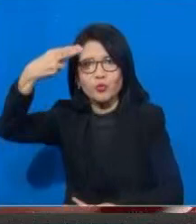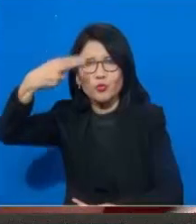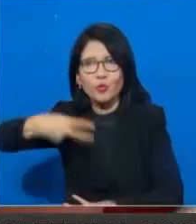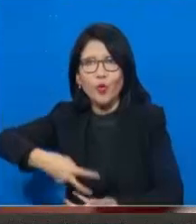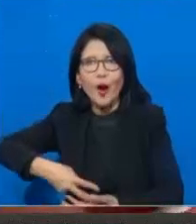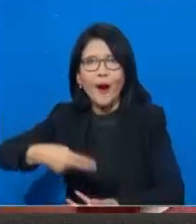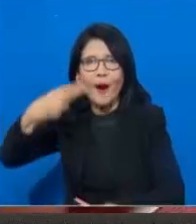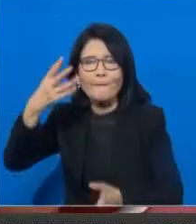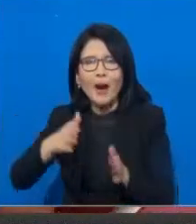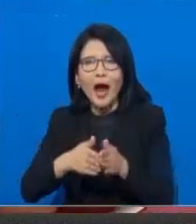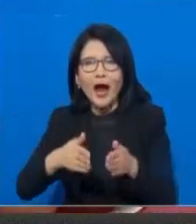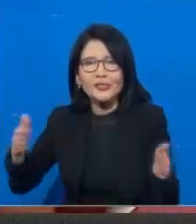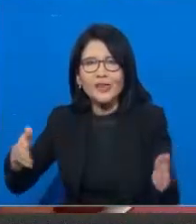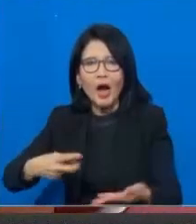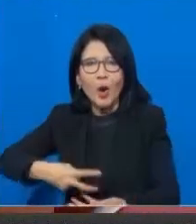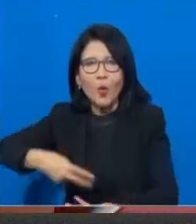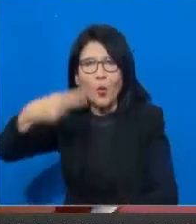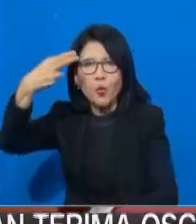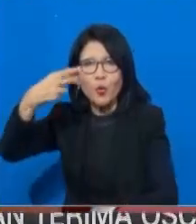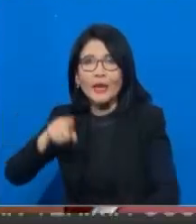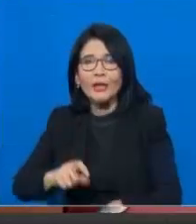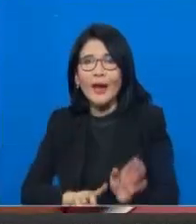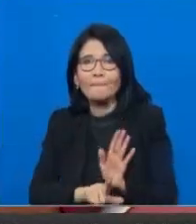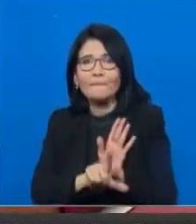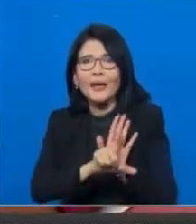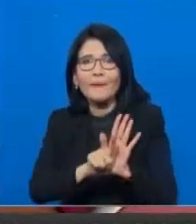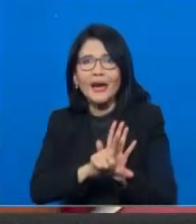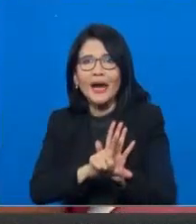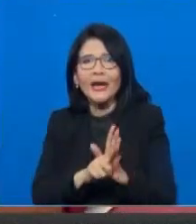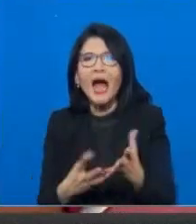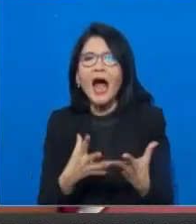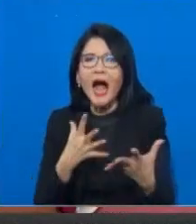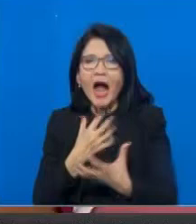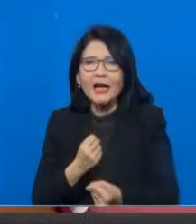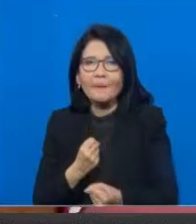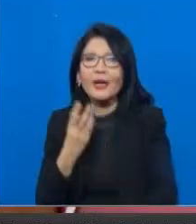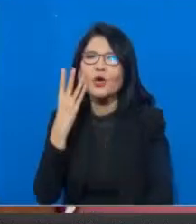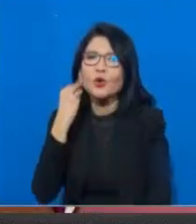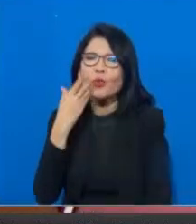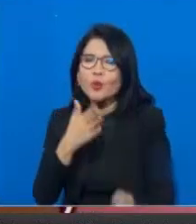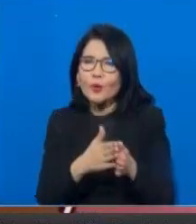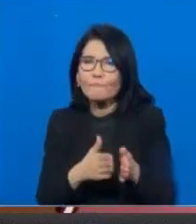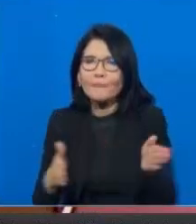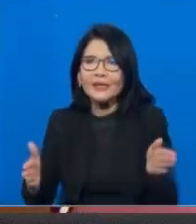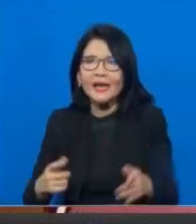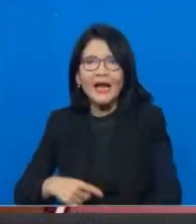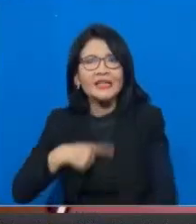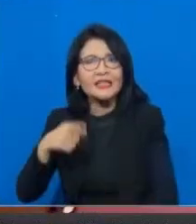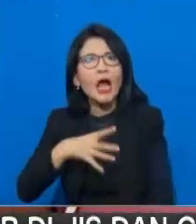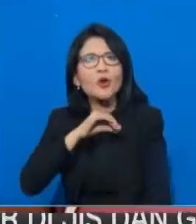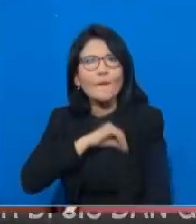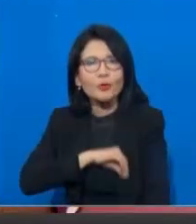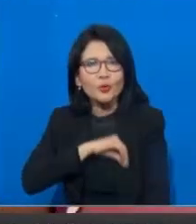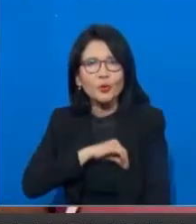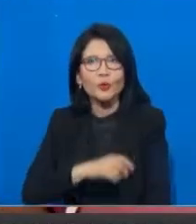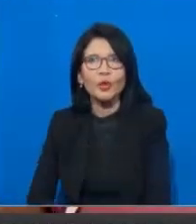panjangnya misoa ini melambangkan panjangnya harapan untuk berumur panjang dan selalu beruntung. Menurut